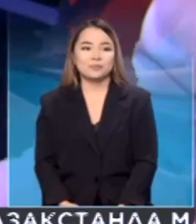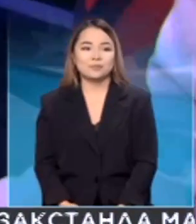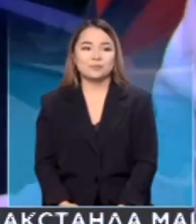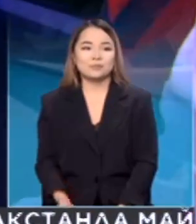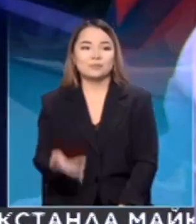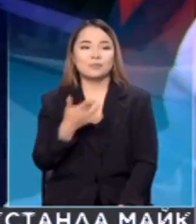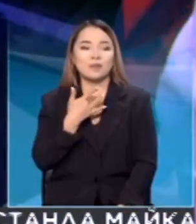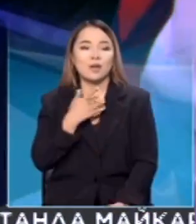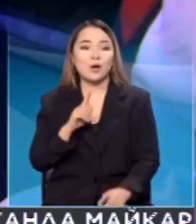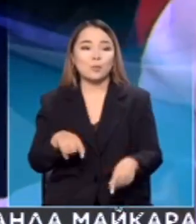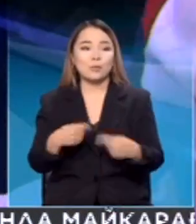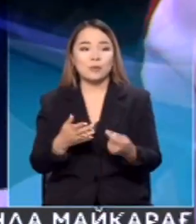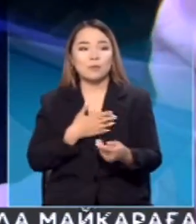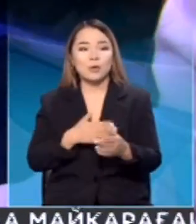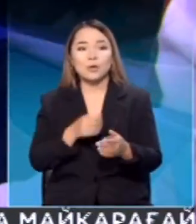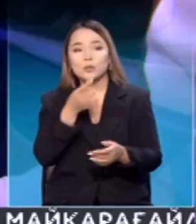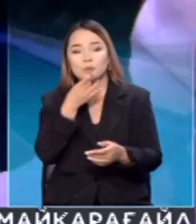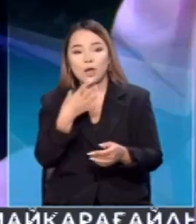Бізге дауыс беріңіздер, ұнаған